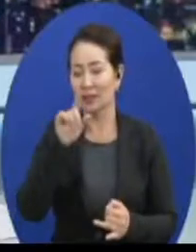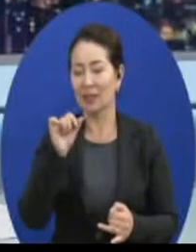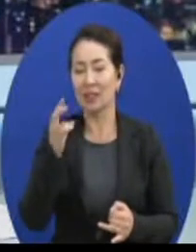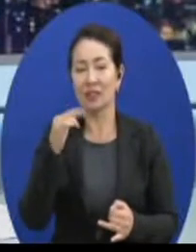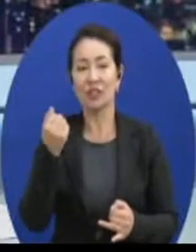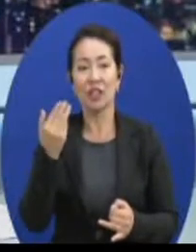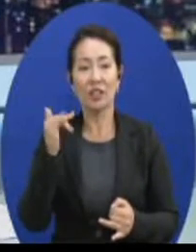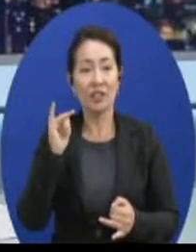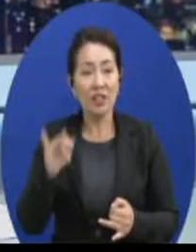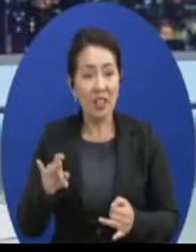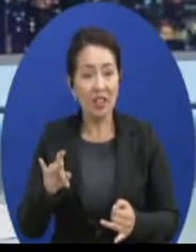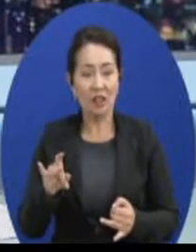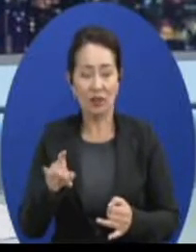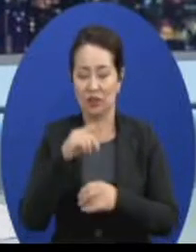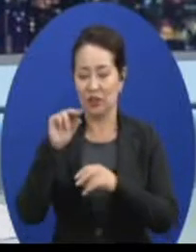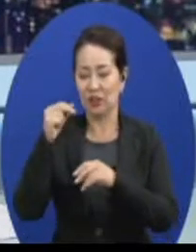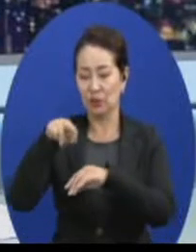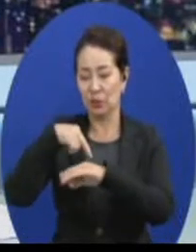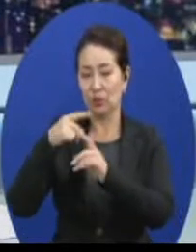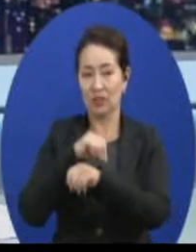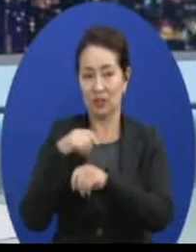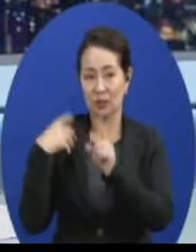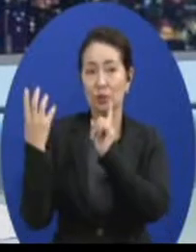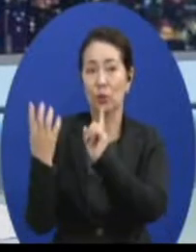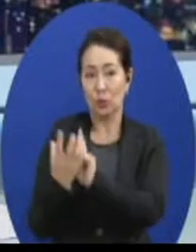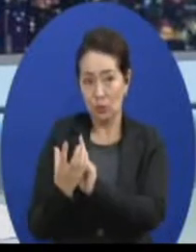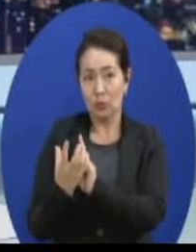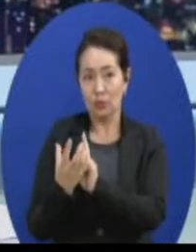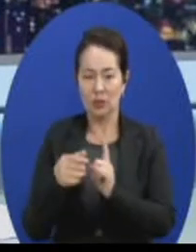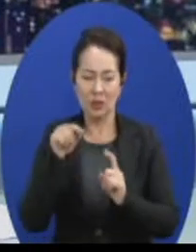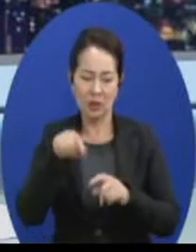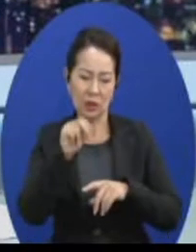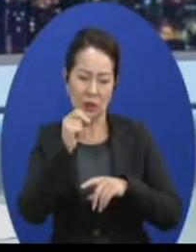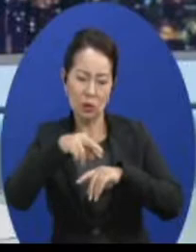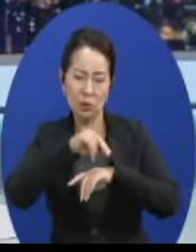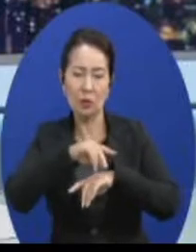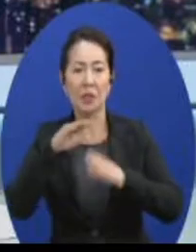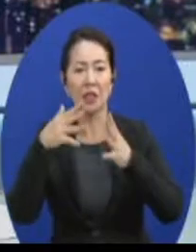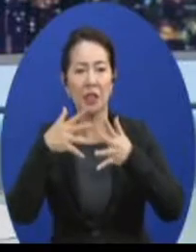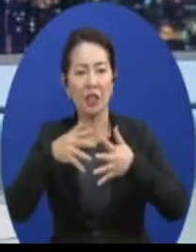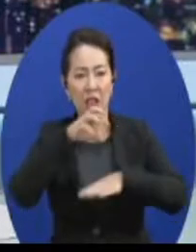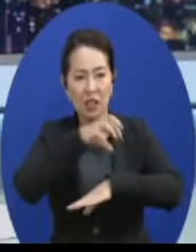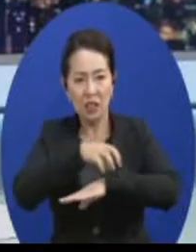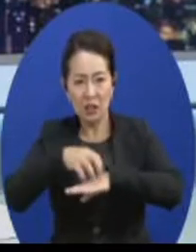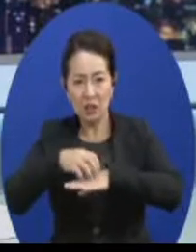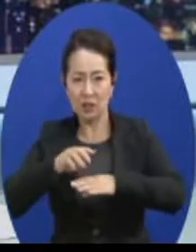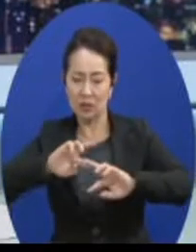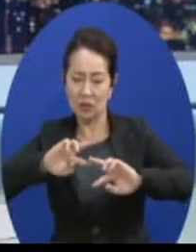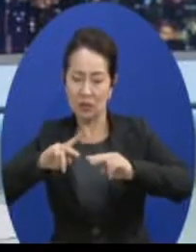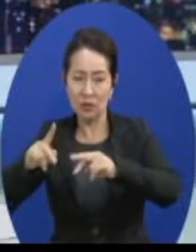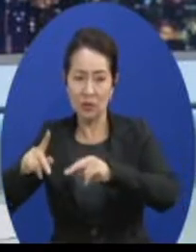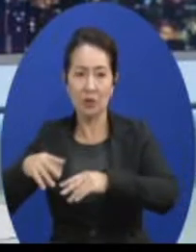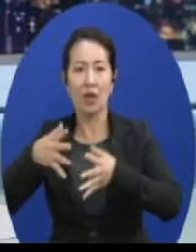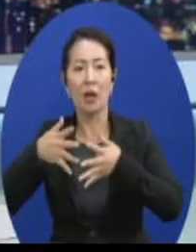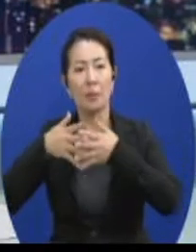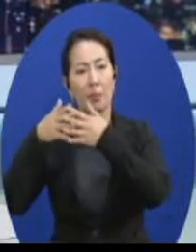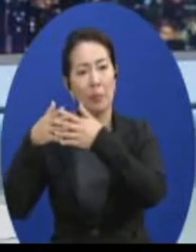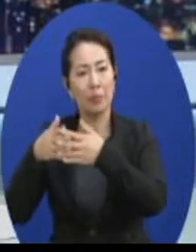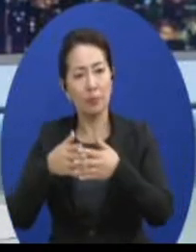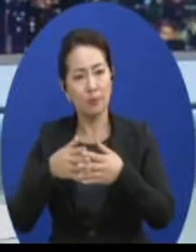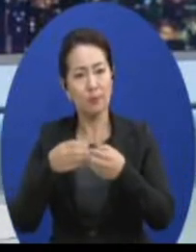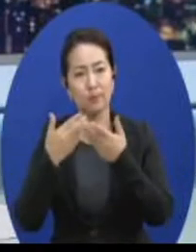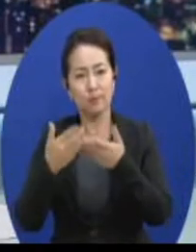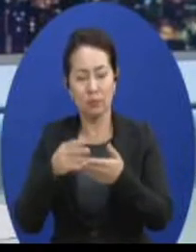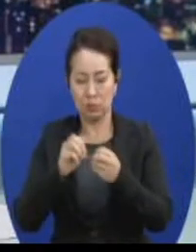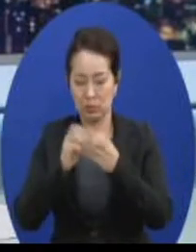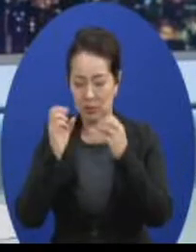өдөр Чингэлтэй дүүрэн иргэдтэй уулзлаа. Чингэлтэй дүүрэгт гэр хорооллыг дахин төлөвлөж, орон сууцчлах, дэд бүтцэд холбох гэх мэт томоохон бүтээн байгуулалт хийж